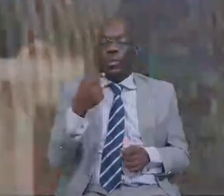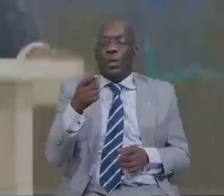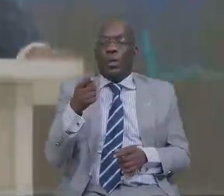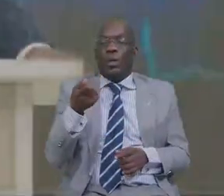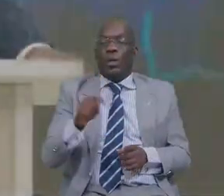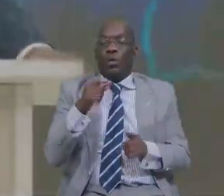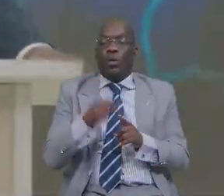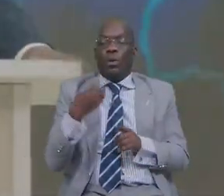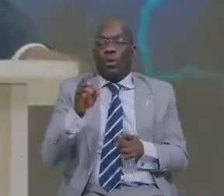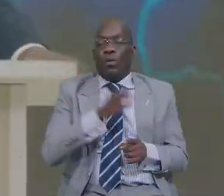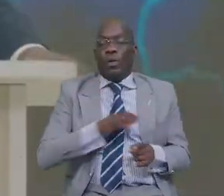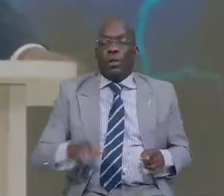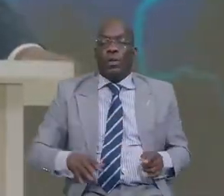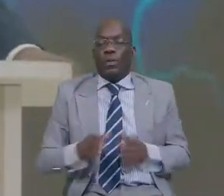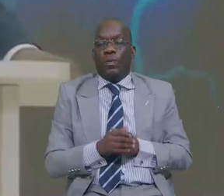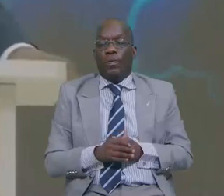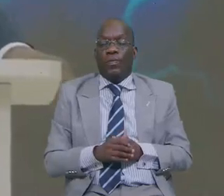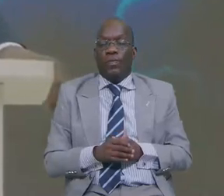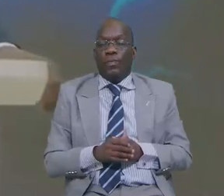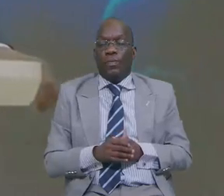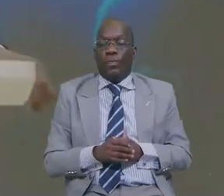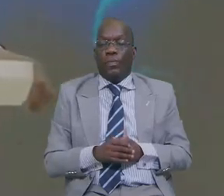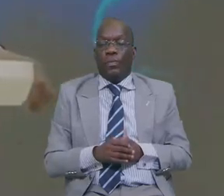Déclare la parole de Christ.